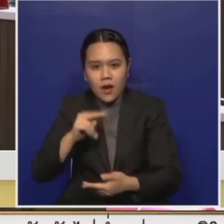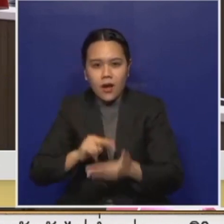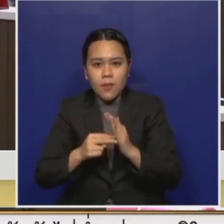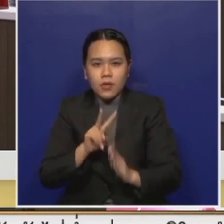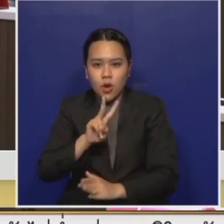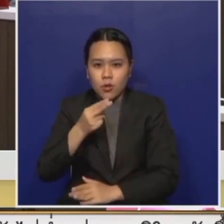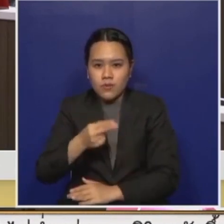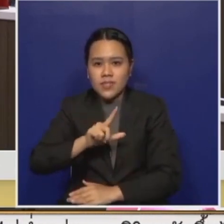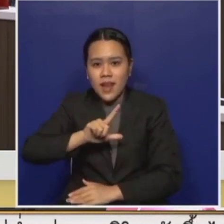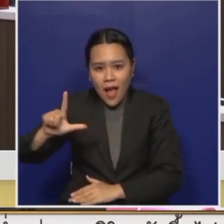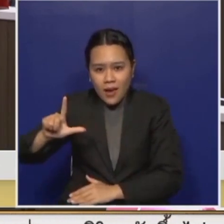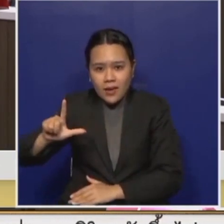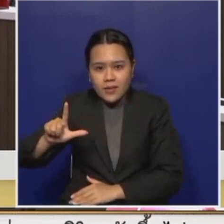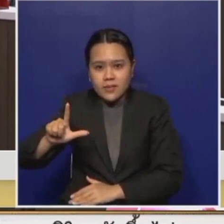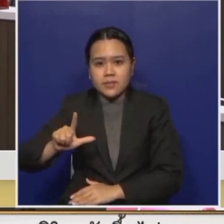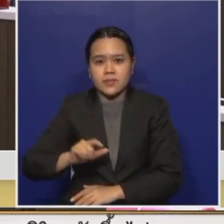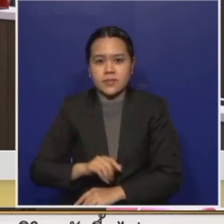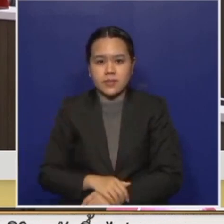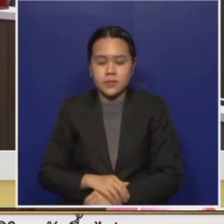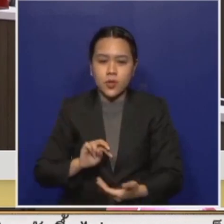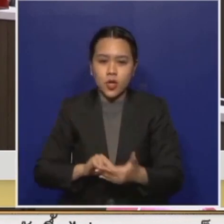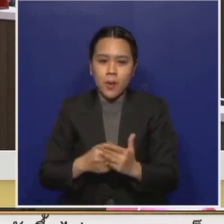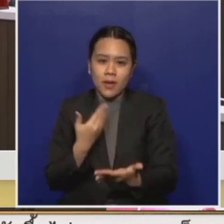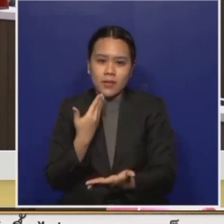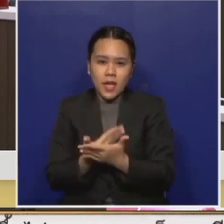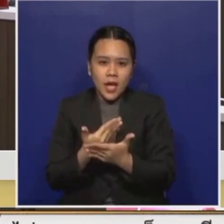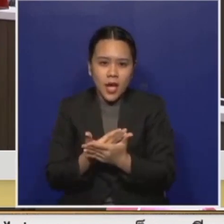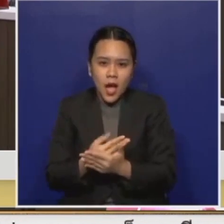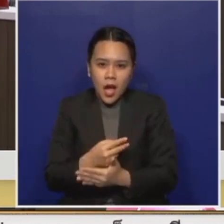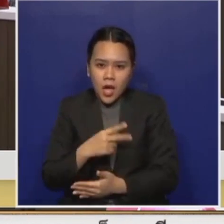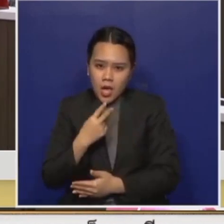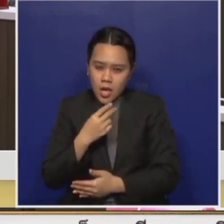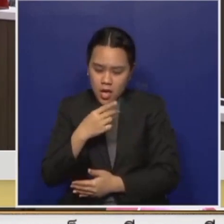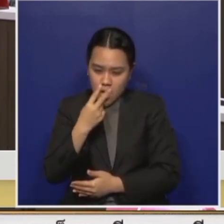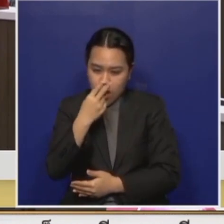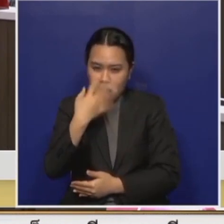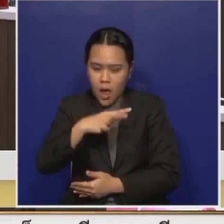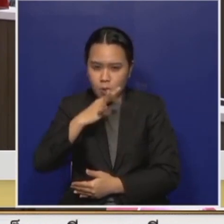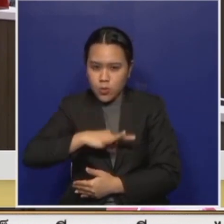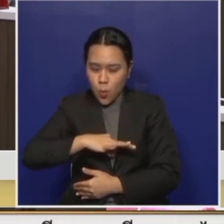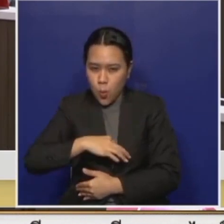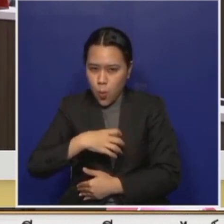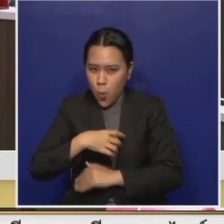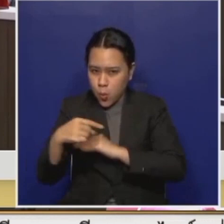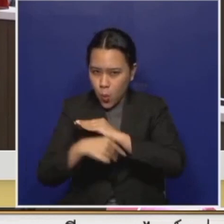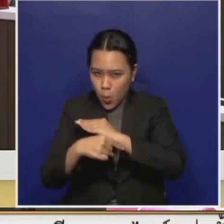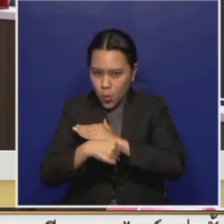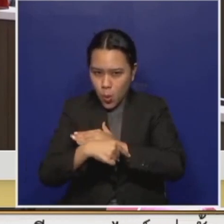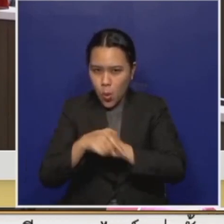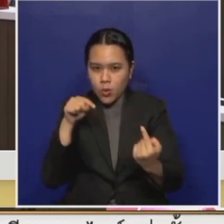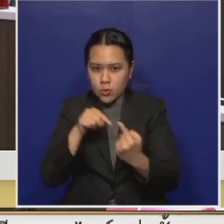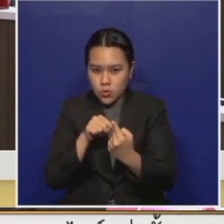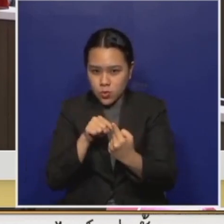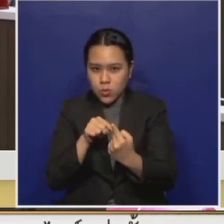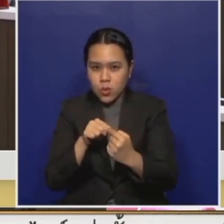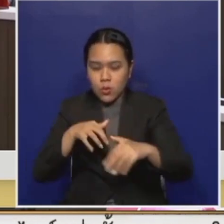เป็นเมตรเงินที่จูงใจมากสำหรบการโกงระดับชาวบ้าน retention sp,,